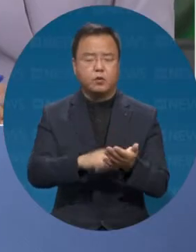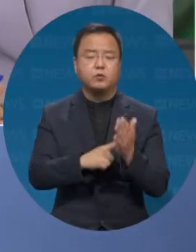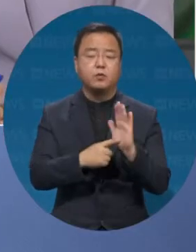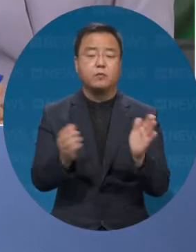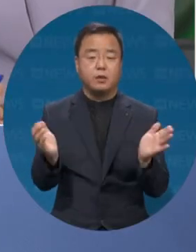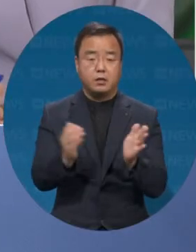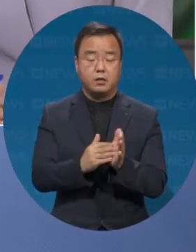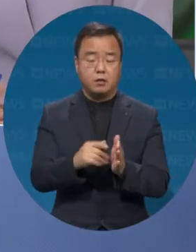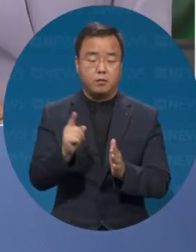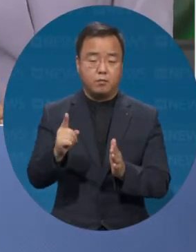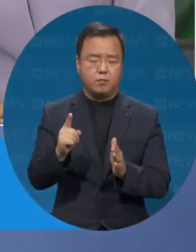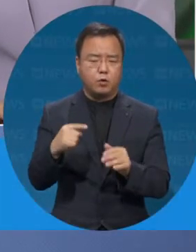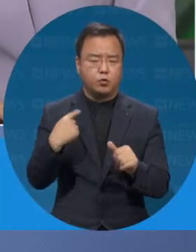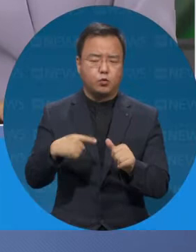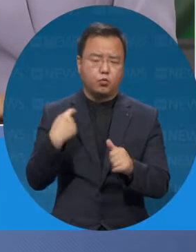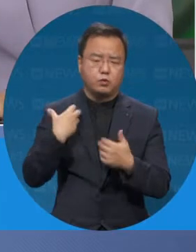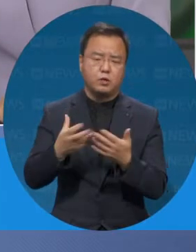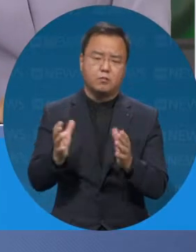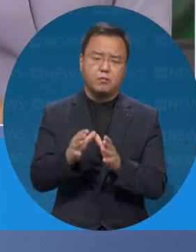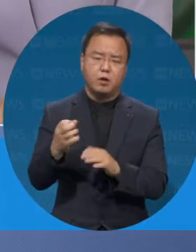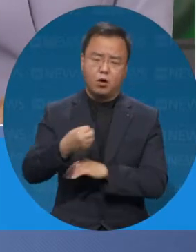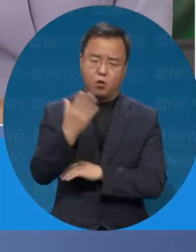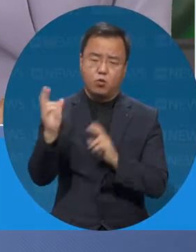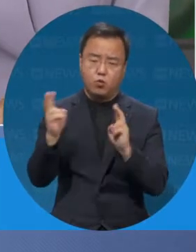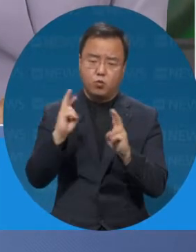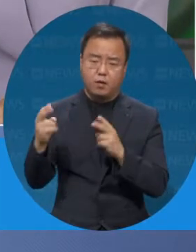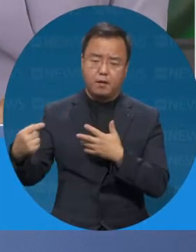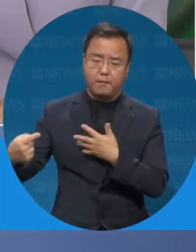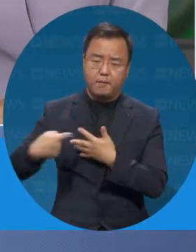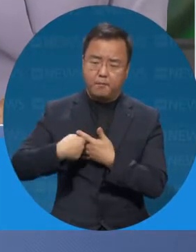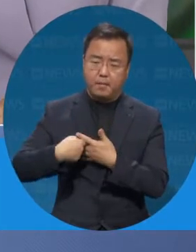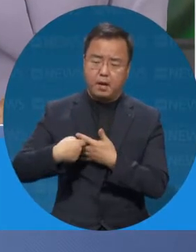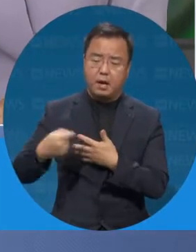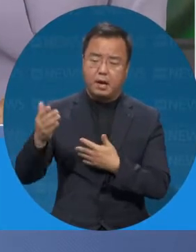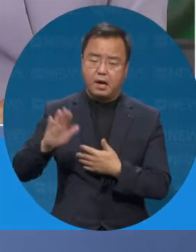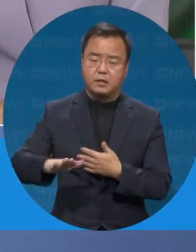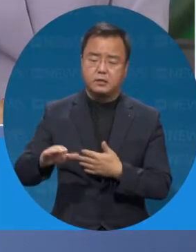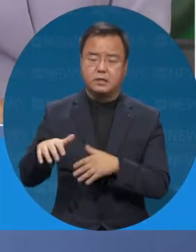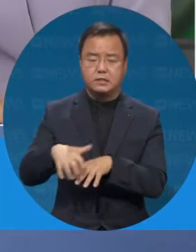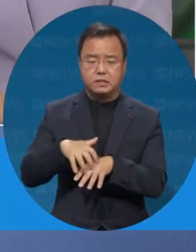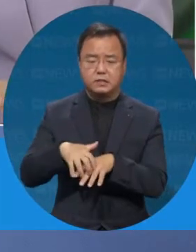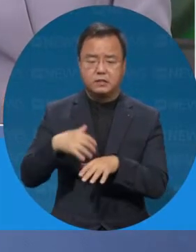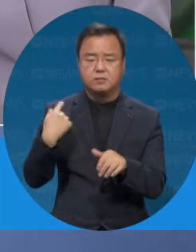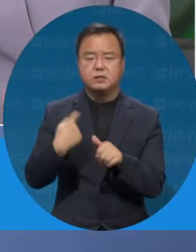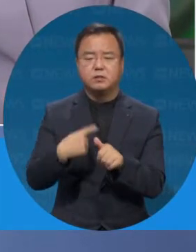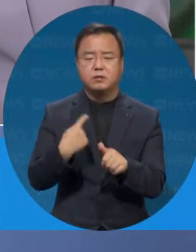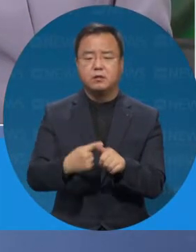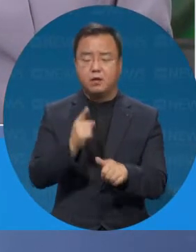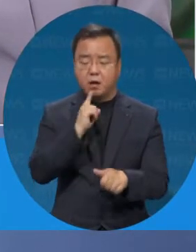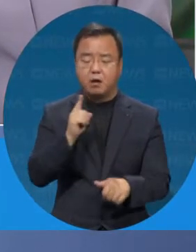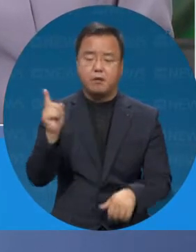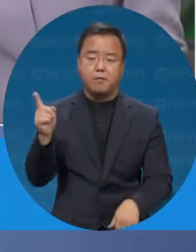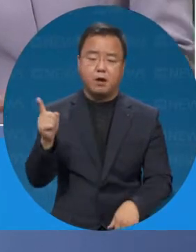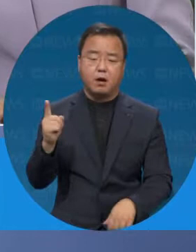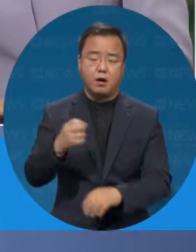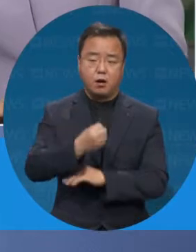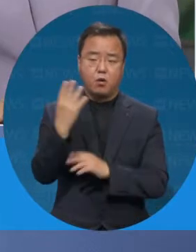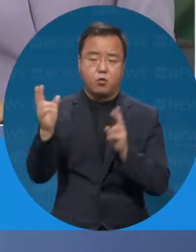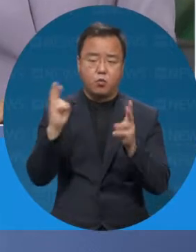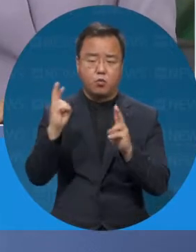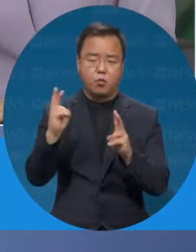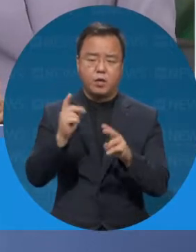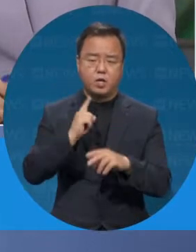언론사가 이 웹사이트를 해킹하고는 적반하장으로 이 시스템 구조를 지적하는 기사를 내보냈다면서 이 언론사를